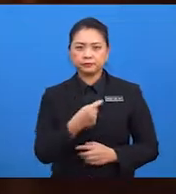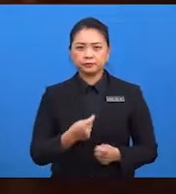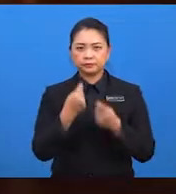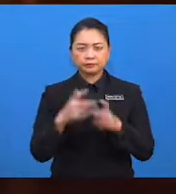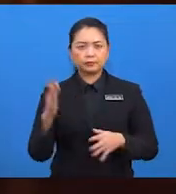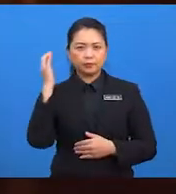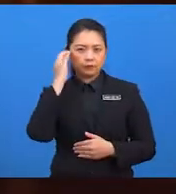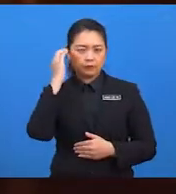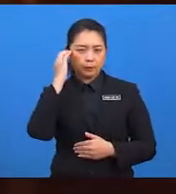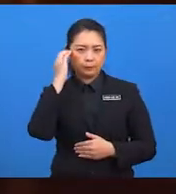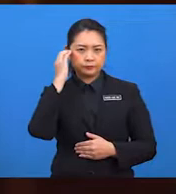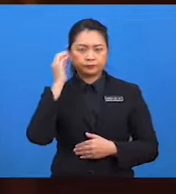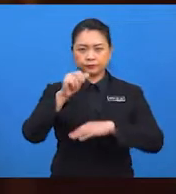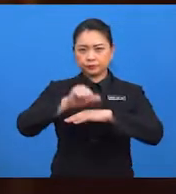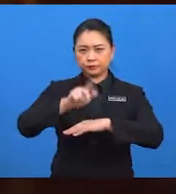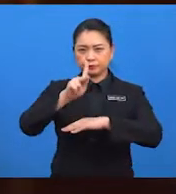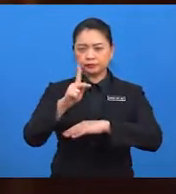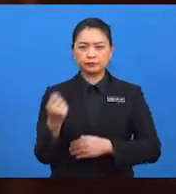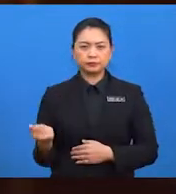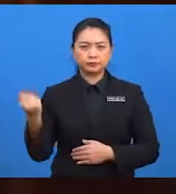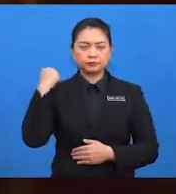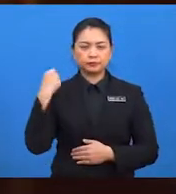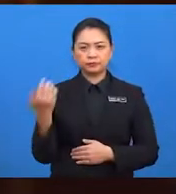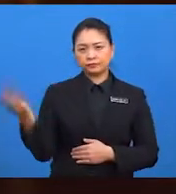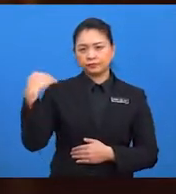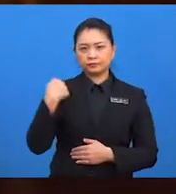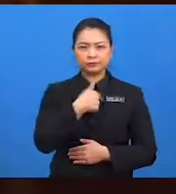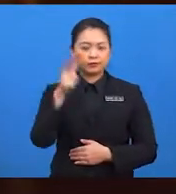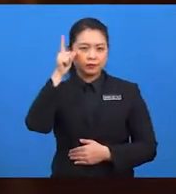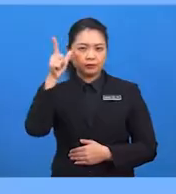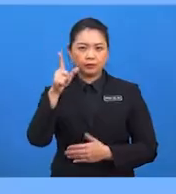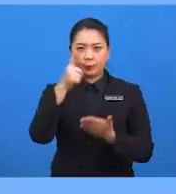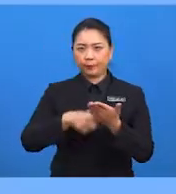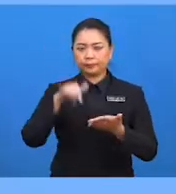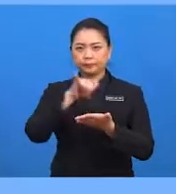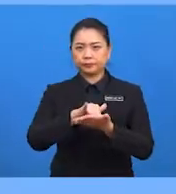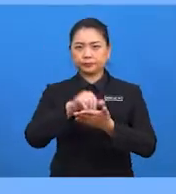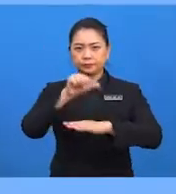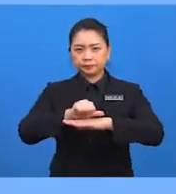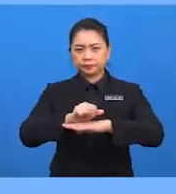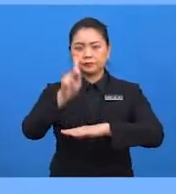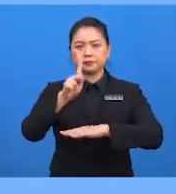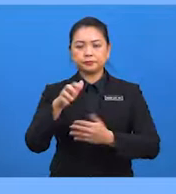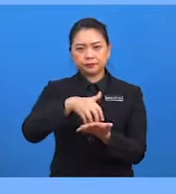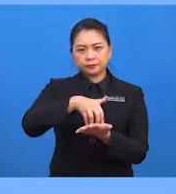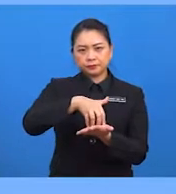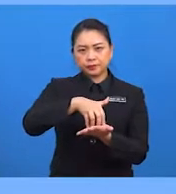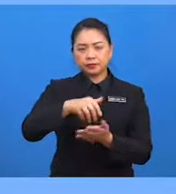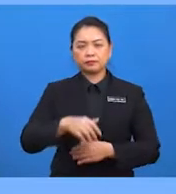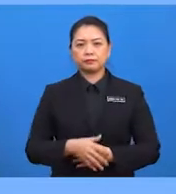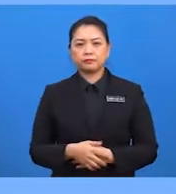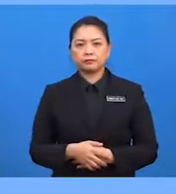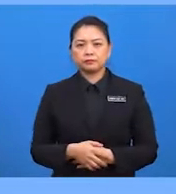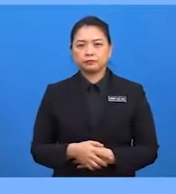Kita telah mengetahui tentang alkali kuat. Jom kita lihat apa itu alkali lemah.